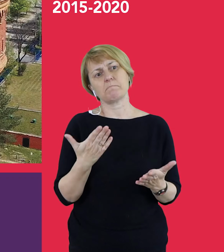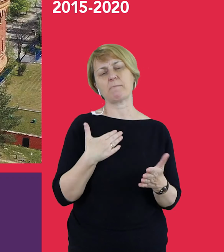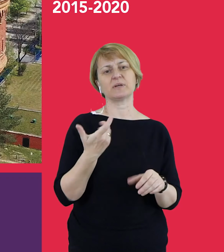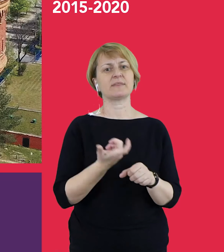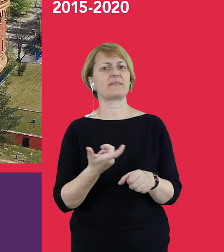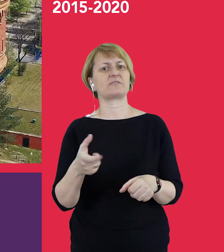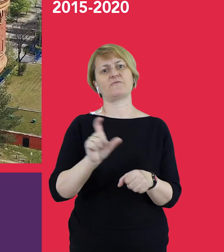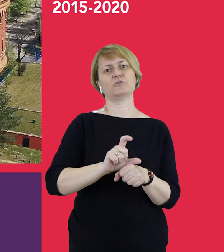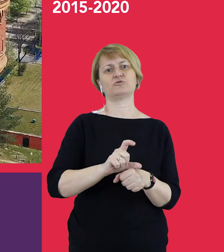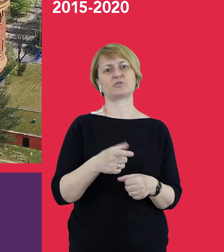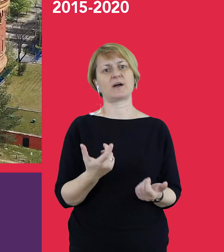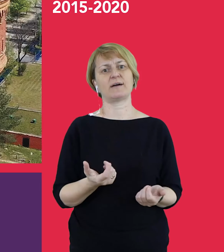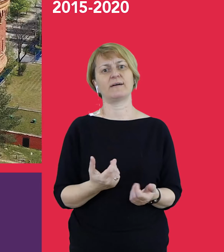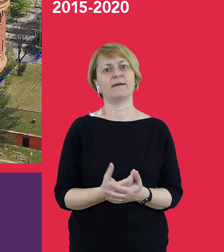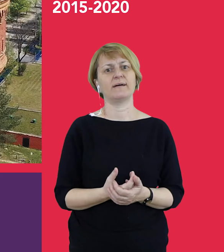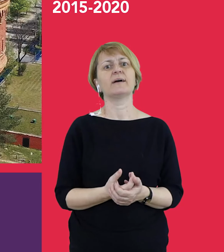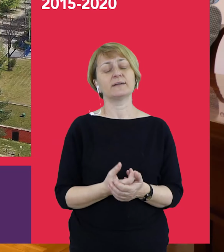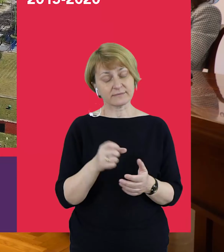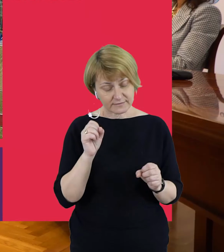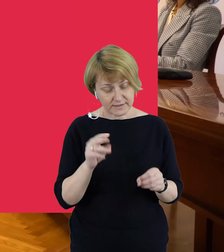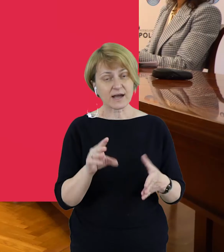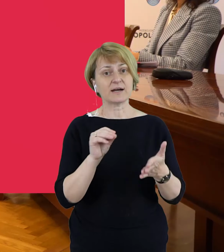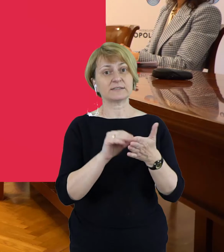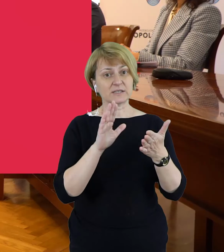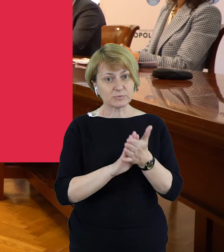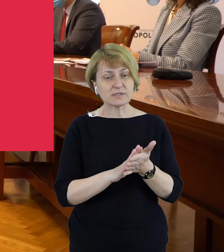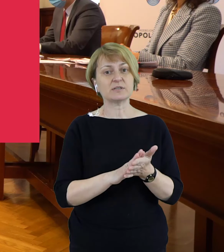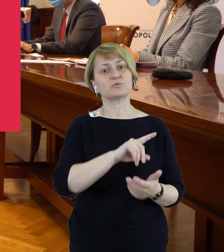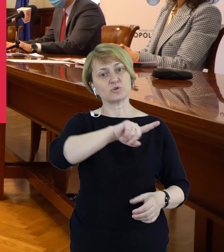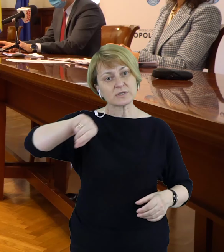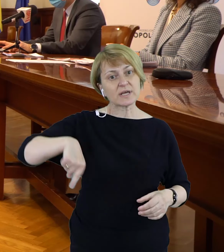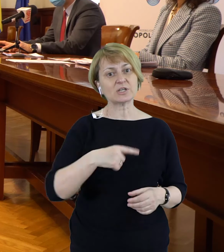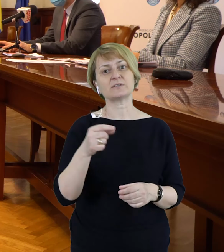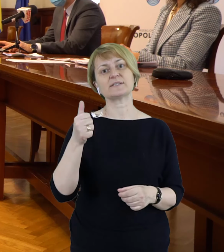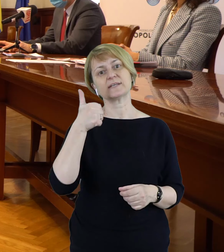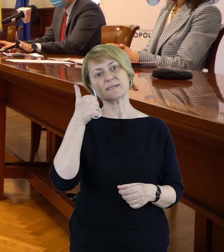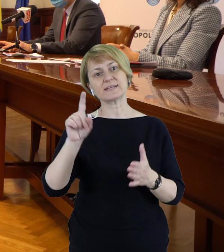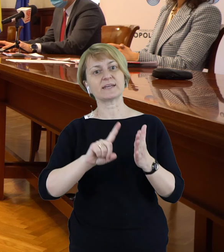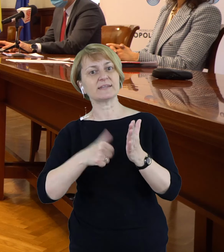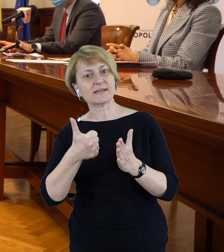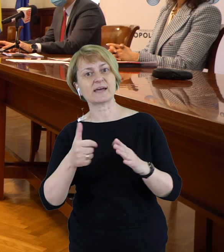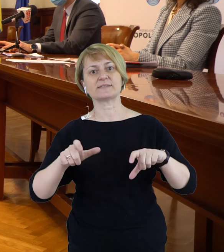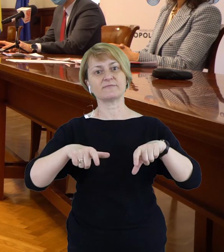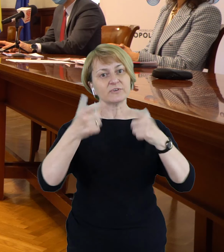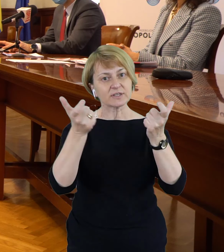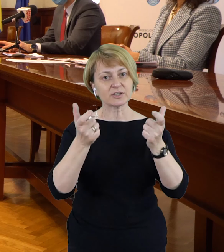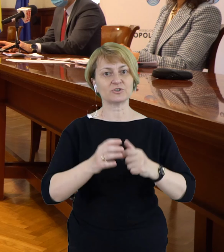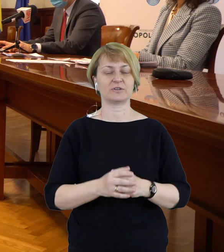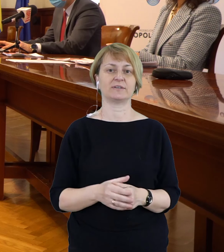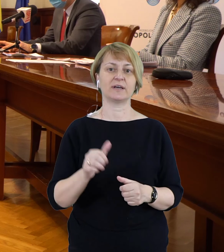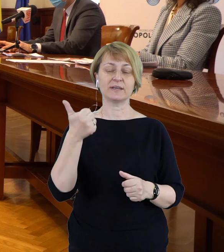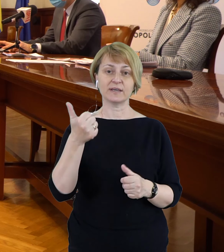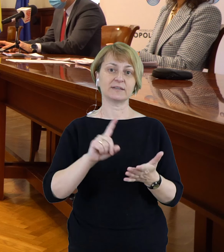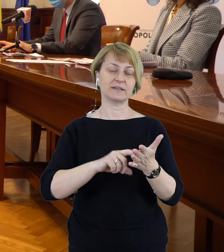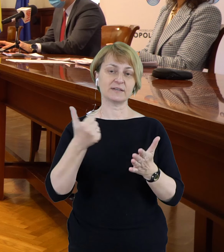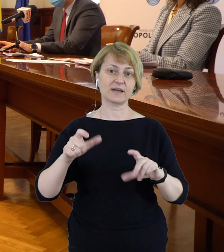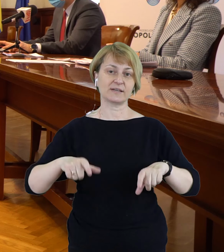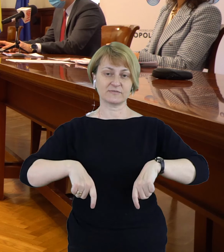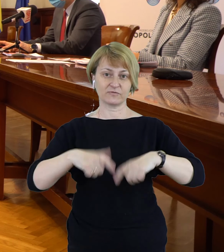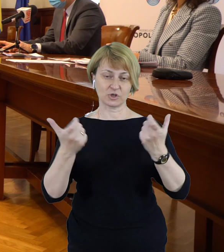się przesadnie, że oto zanotowaliśmy nadwyżkę, bo oczywiście zanotowaliśmy ją, ale jest to również wynikiem tego jednorazowego zdarzenia.